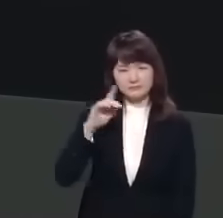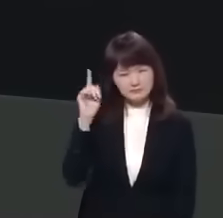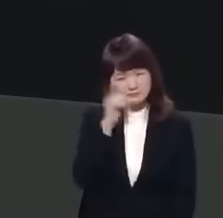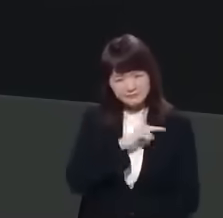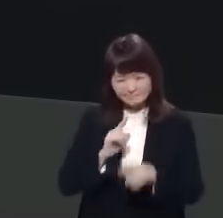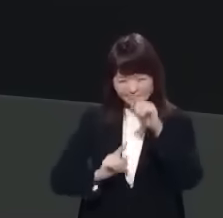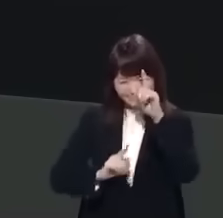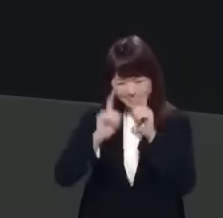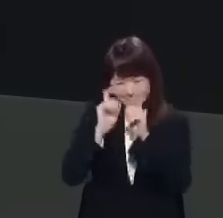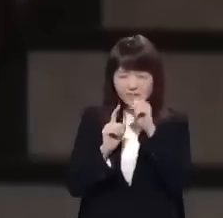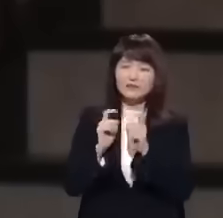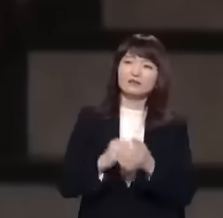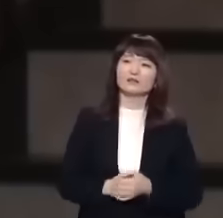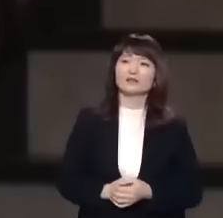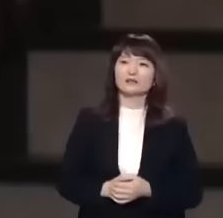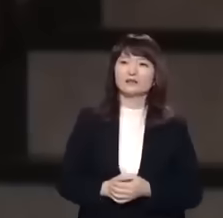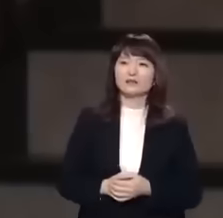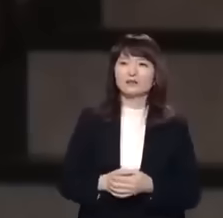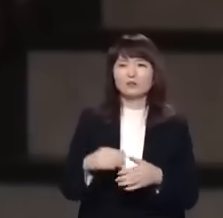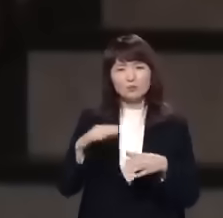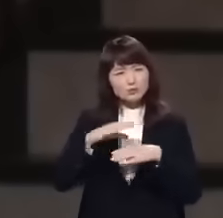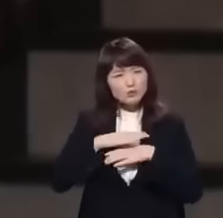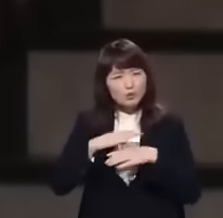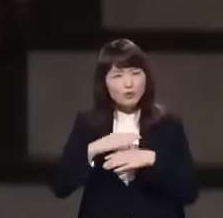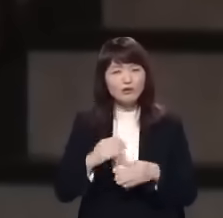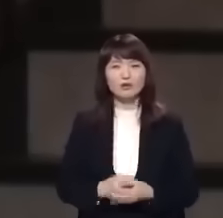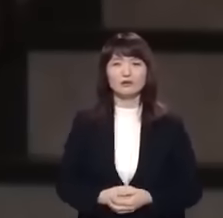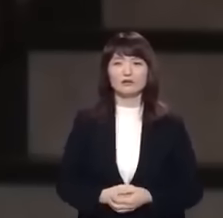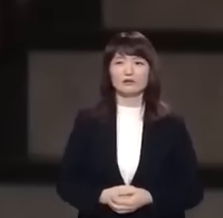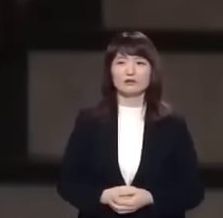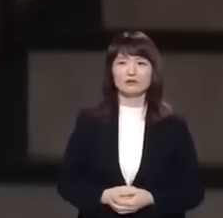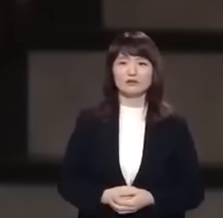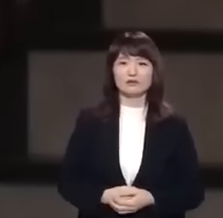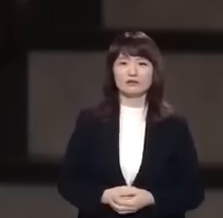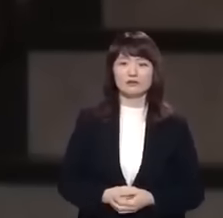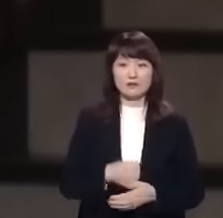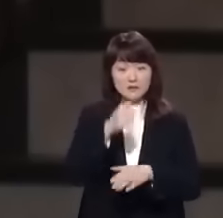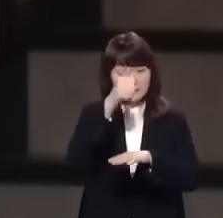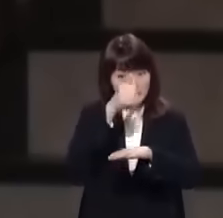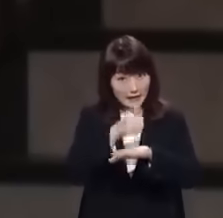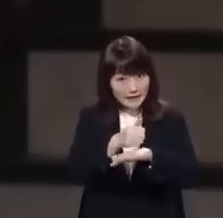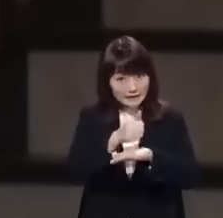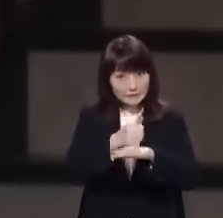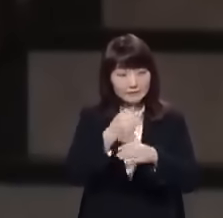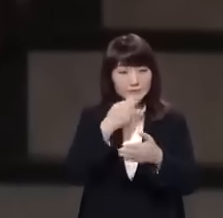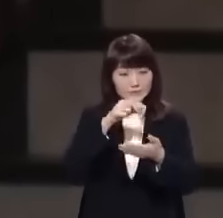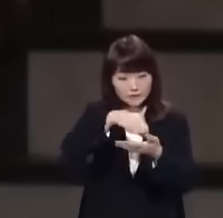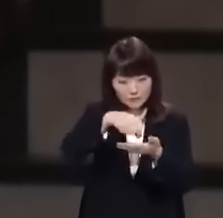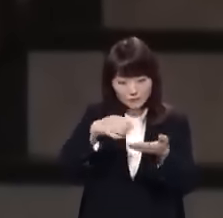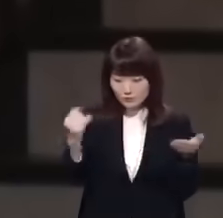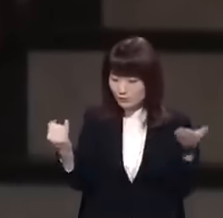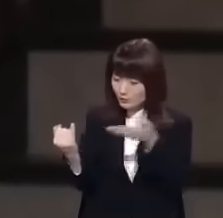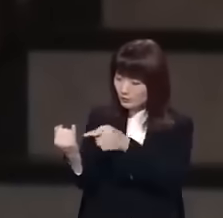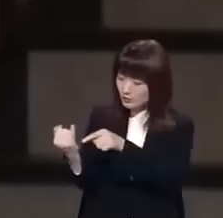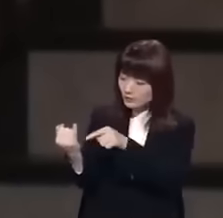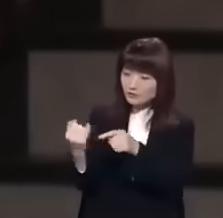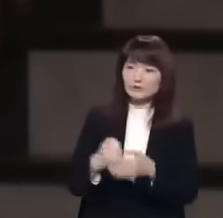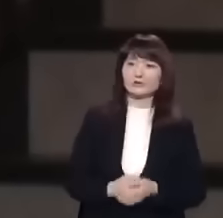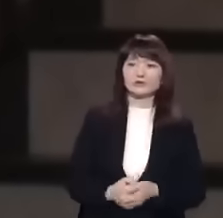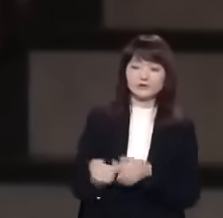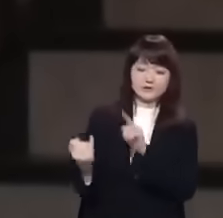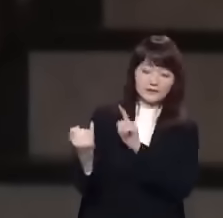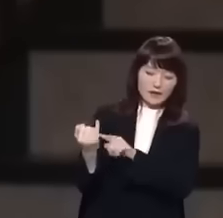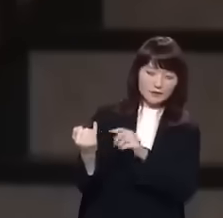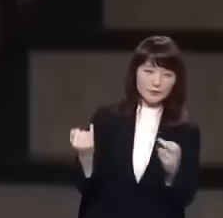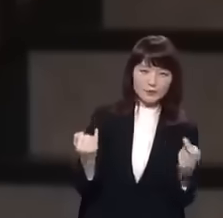걸 넘어서서 무섭네요. 그러니까 맨 마지막에 본 25살 차인데 너도 오빠 관심 있는 거